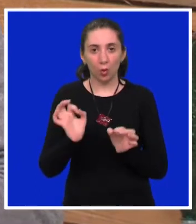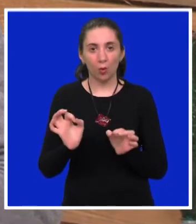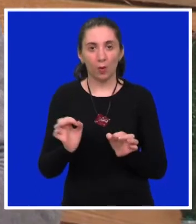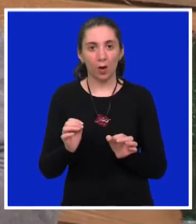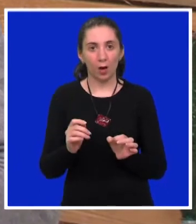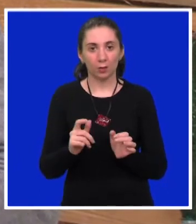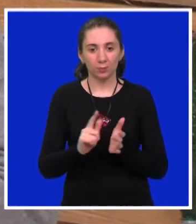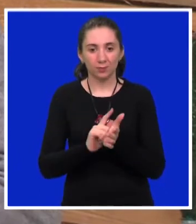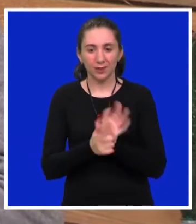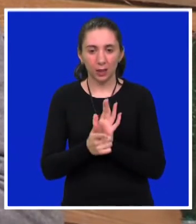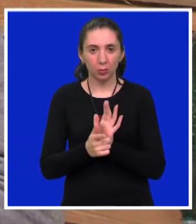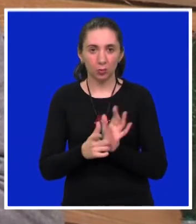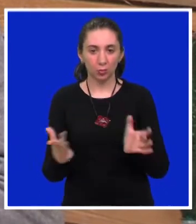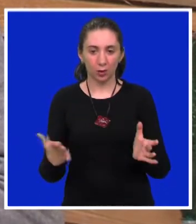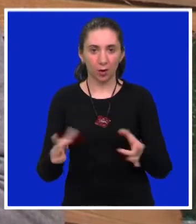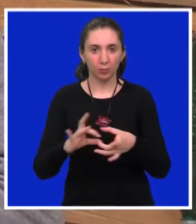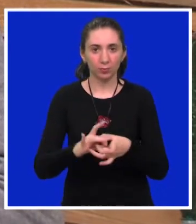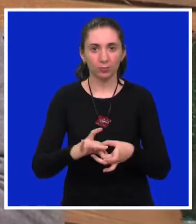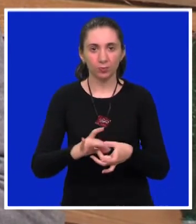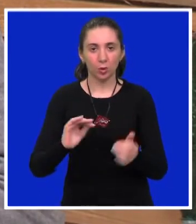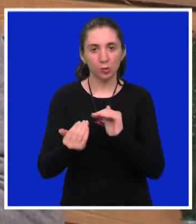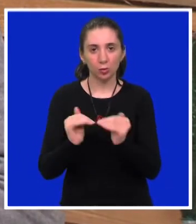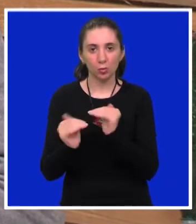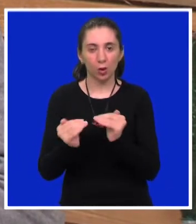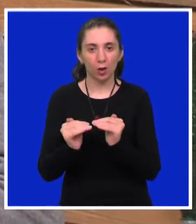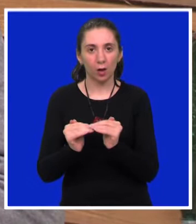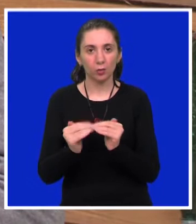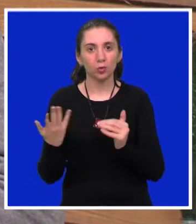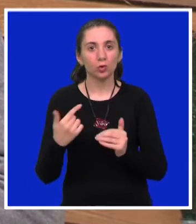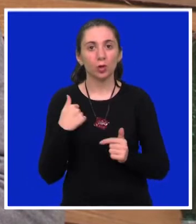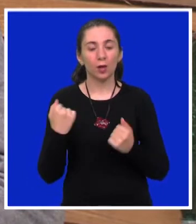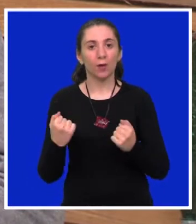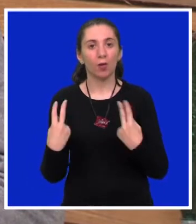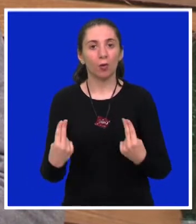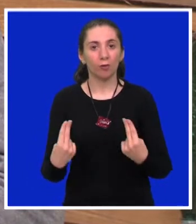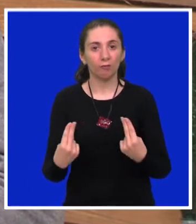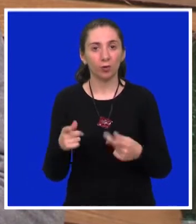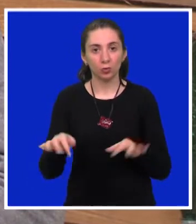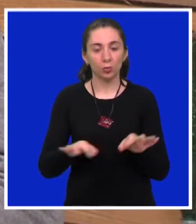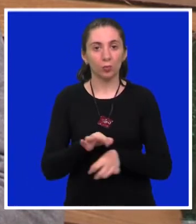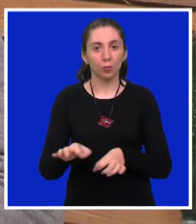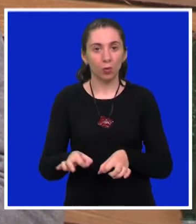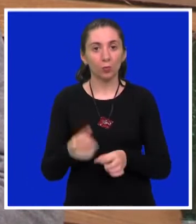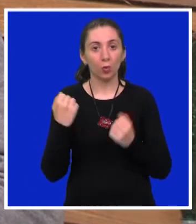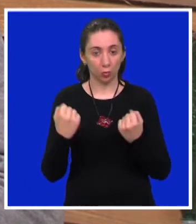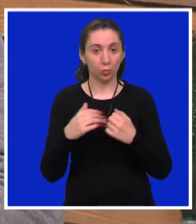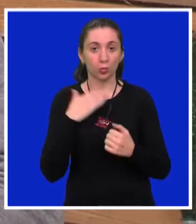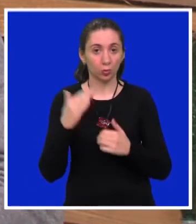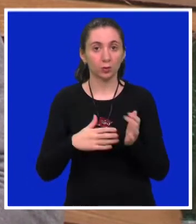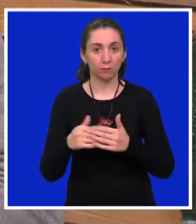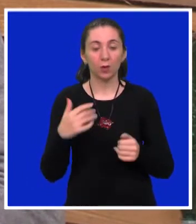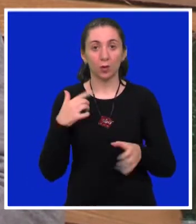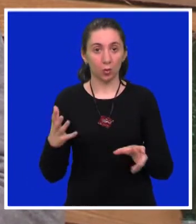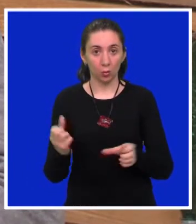dobrom momentu, odnosno elementu suradnje. Ono što je nama bilo važno da je projekt zaista dosta